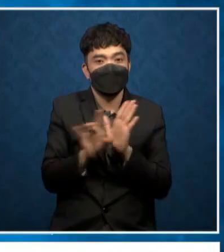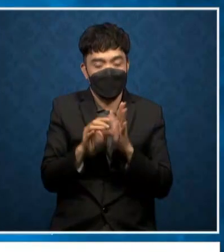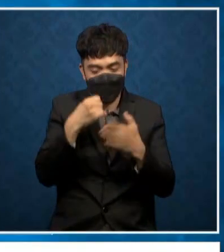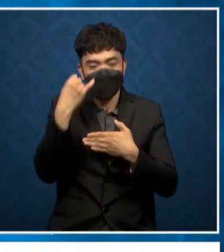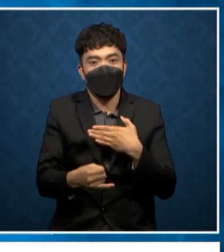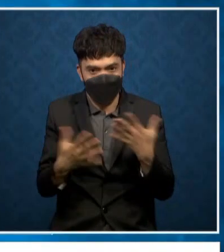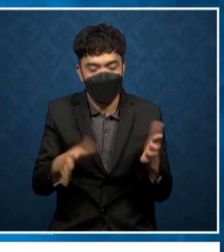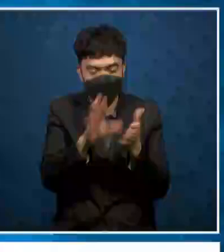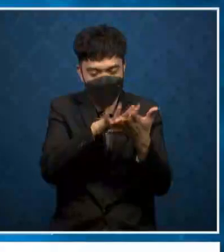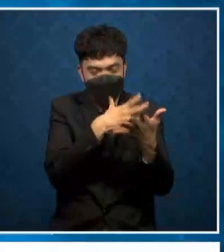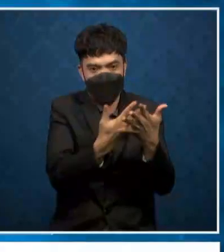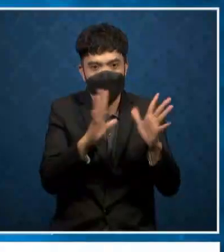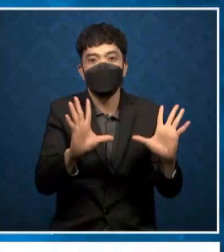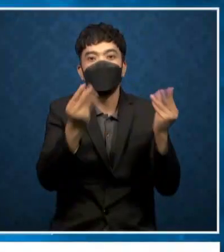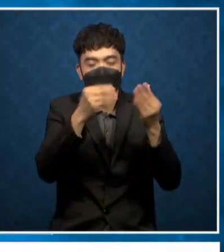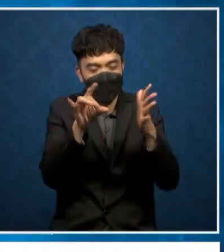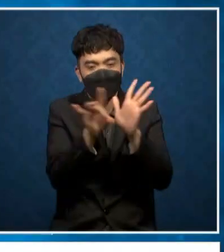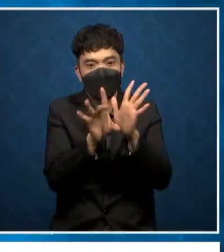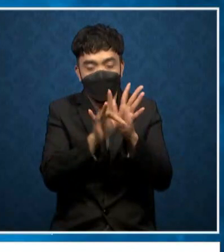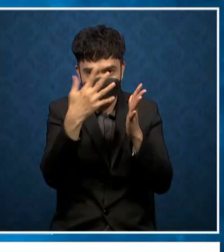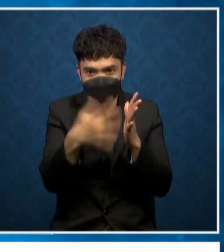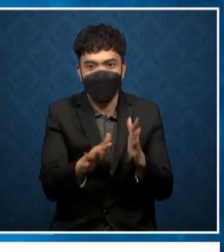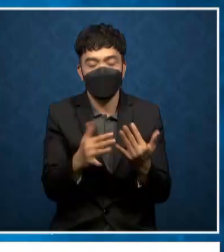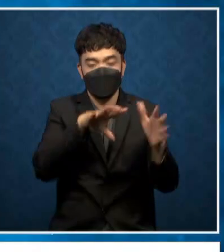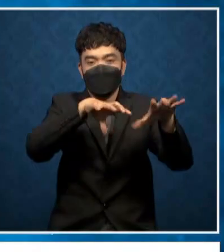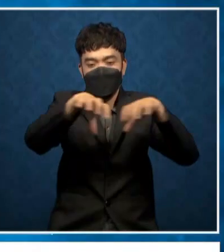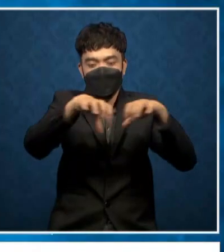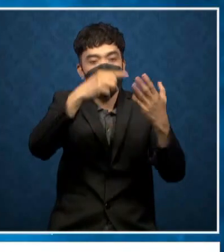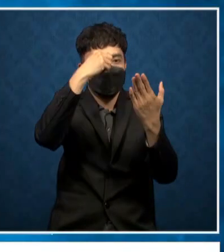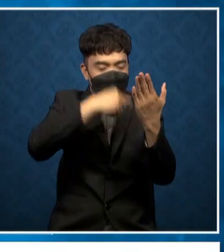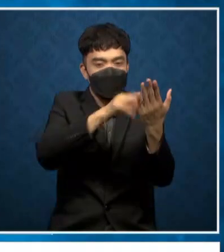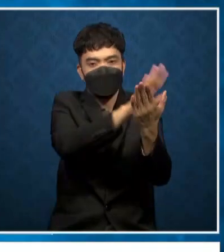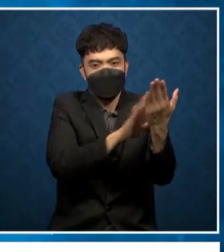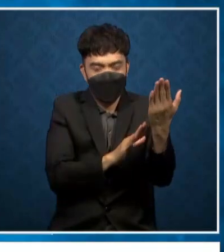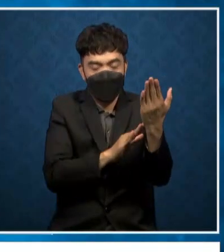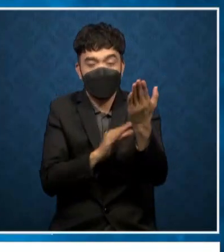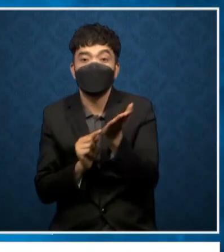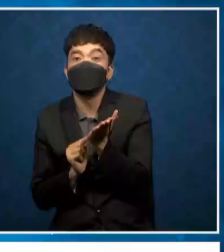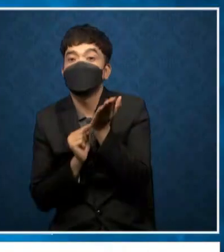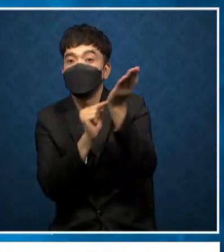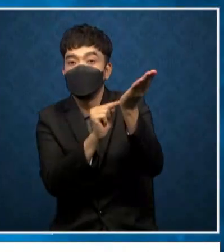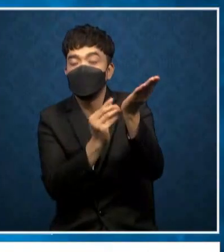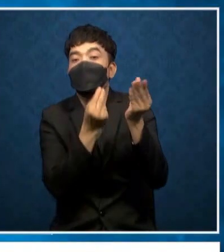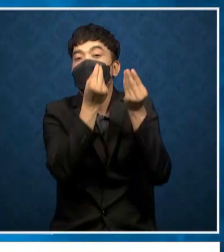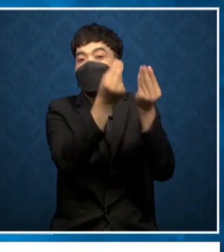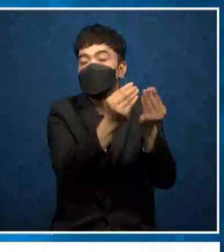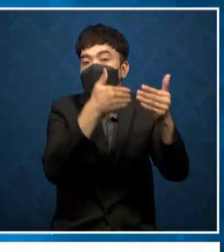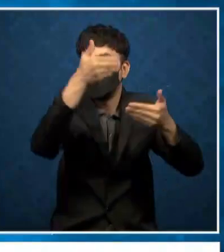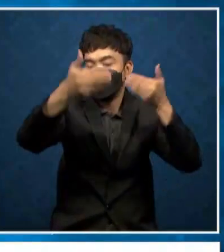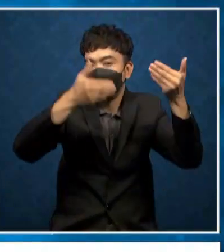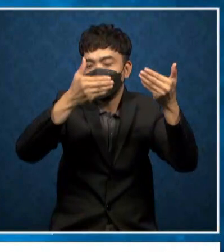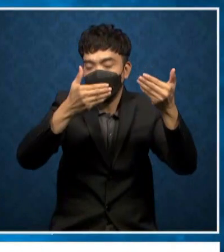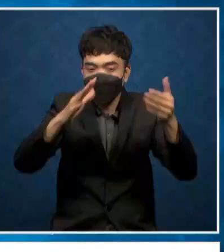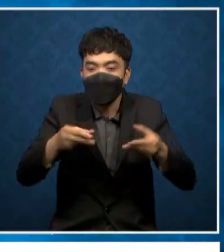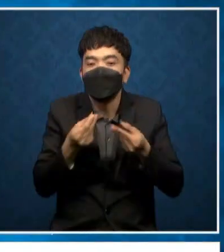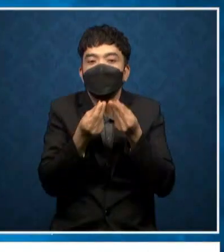ดยที่ณะกรมนจการบิหาได้การเบินดินได้เสนาใหนำกิจกรรมสรางความเข้มแข็ใน